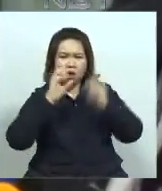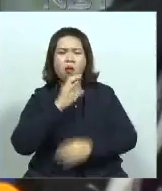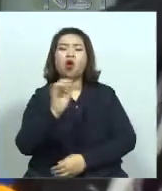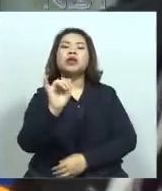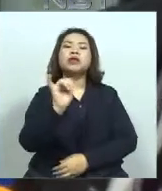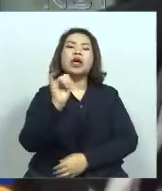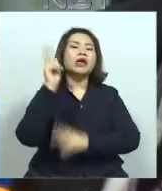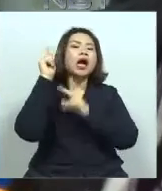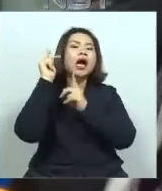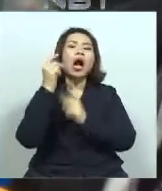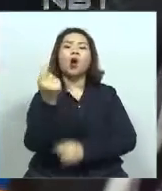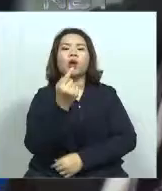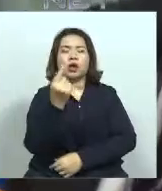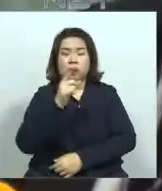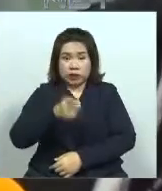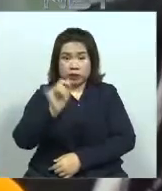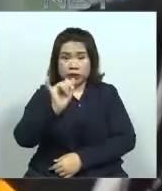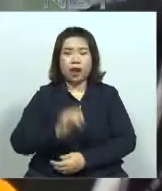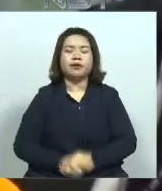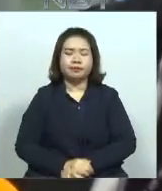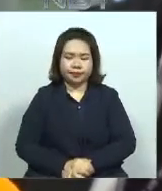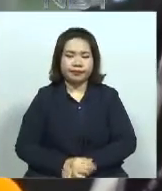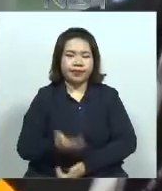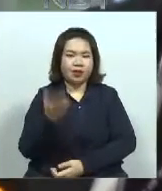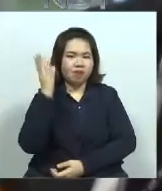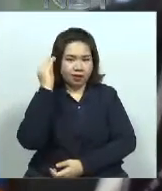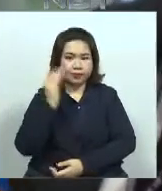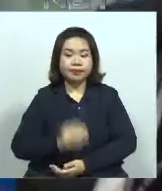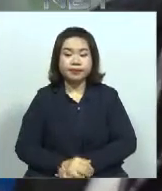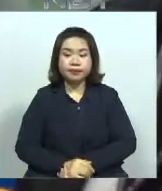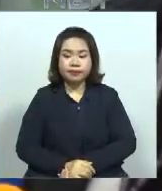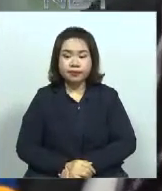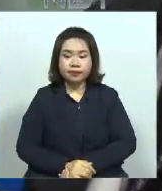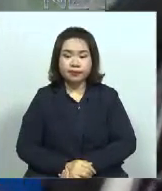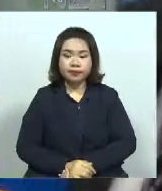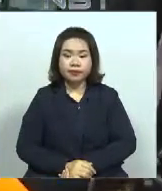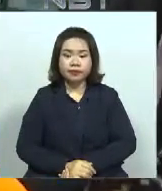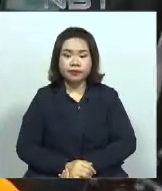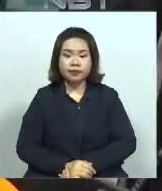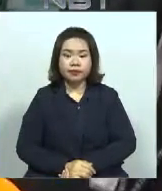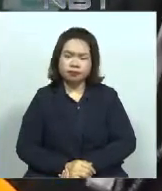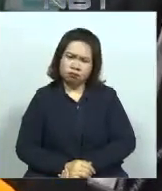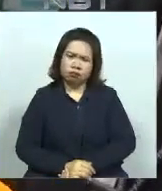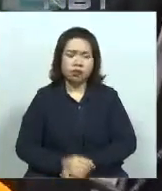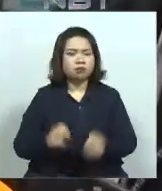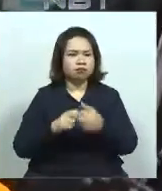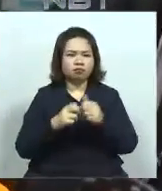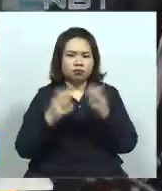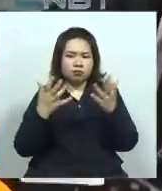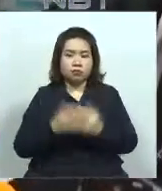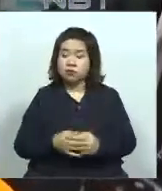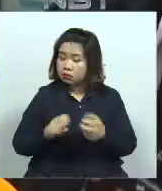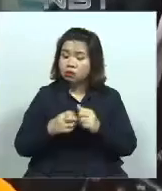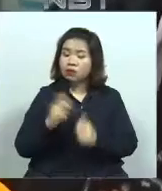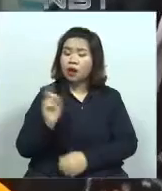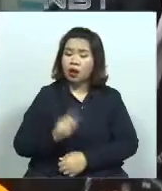เพียงกระแสข่าวเท่านั้นฟังประเด็นนี้จากพลเอกประยุทธ์จันทร์โอชากันค่ะ ก็ไม่เห็นมีปัญหาอะไรนี่มีปัญหาอะไรหร